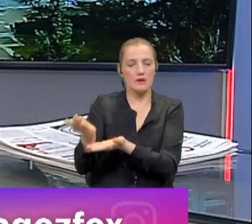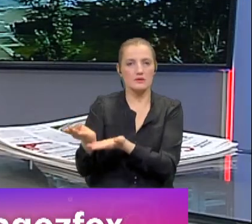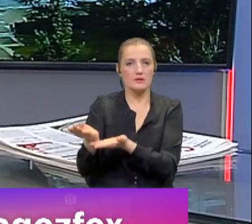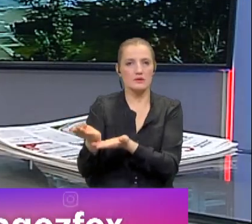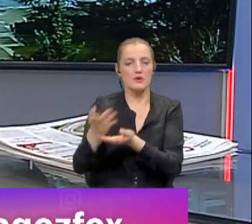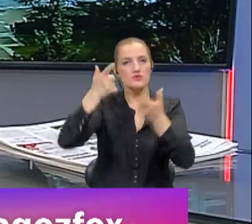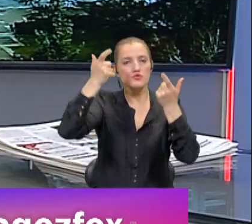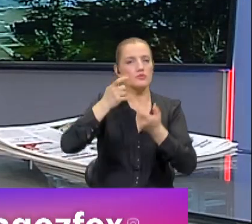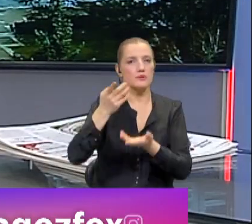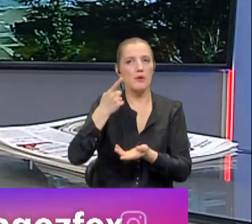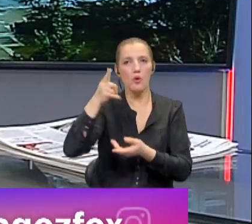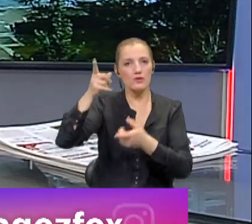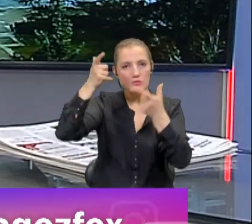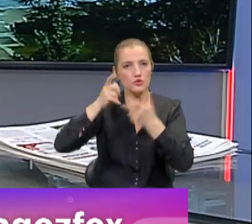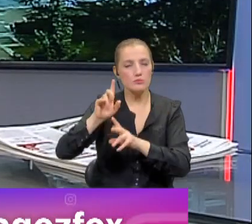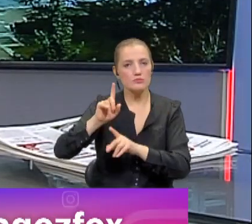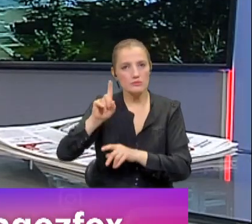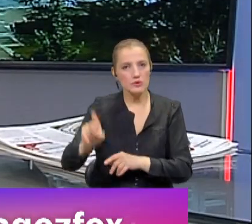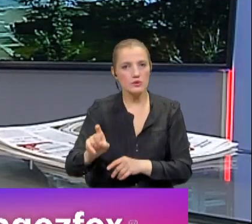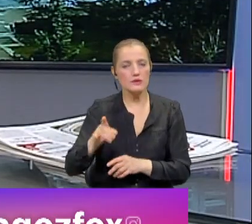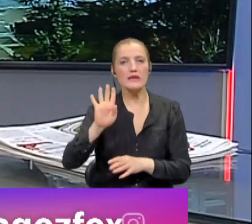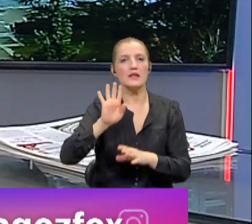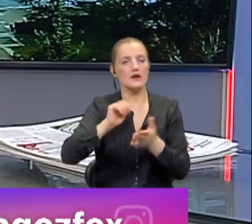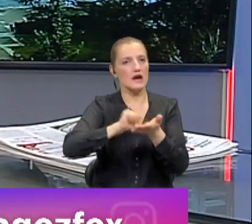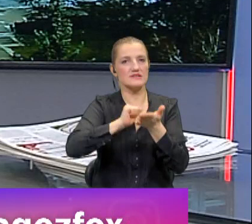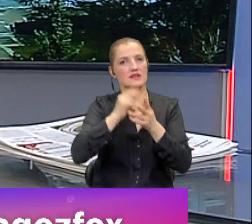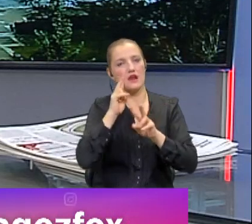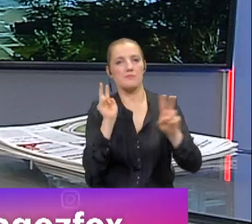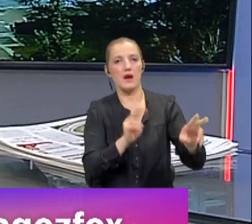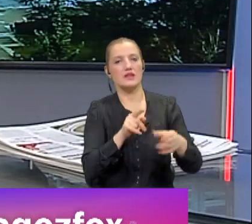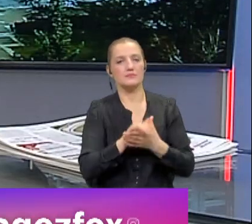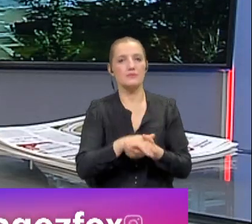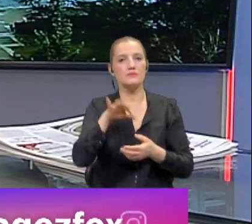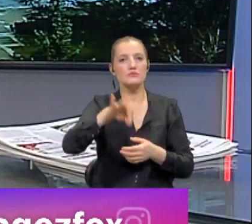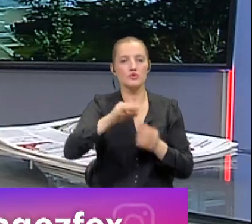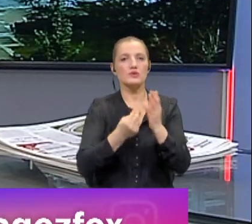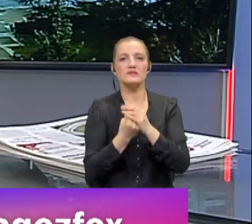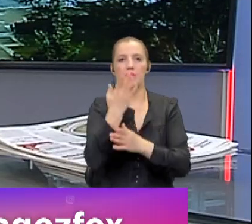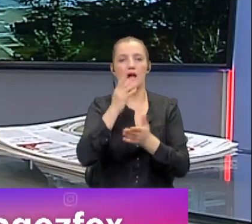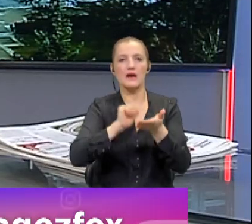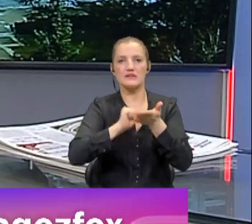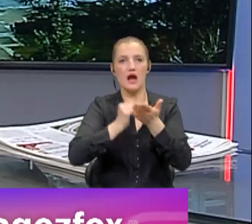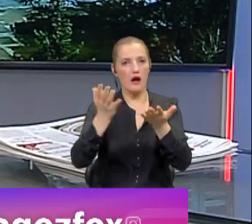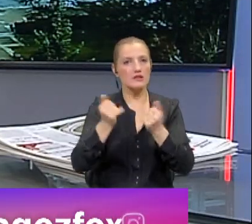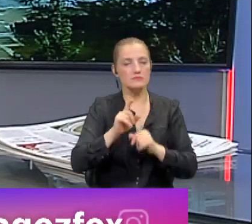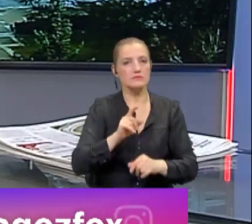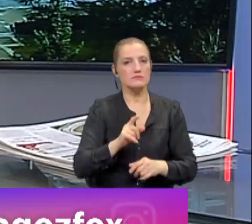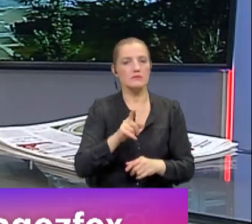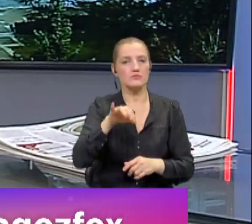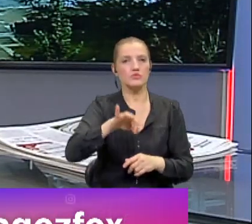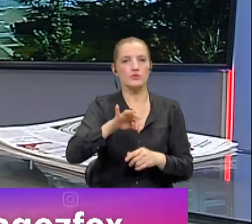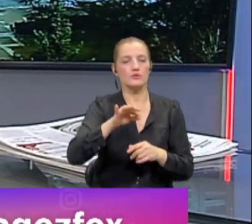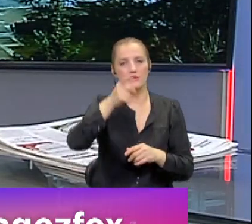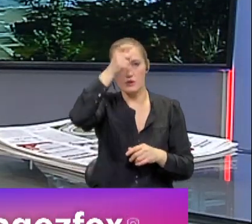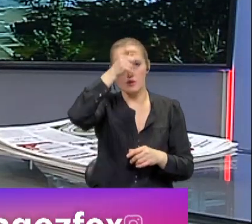bundan deniyor Bir bakalım onlardan sorumlu değil mi yine gazetelerden bakalım bu arada bugün Sabah gazetesini alırsanız bu ülkede